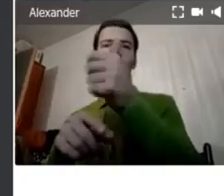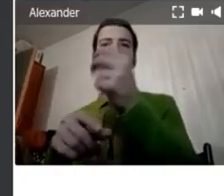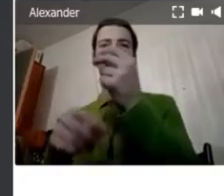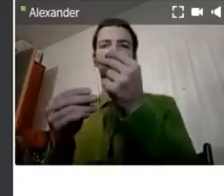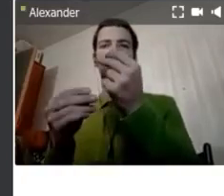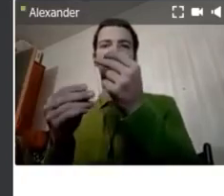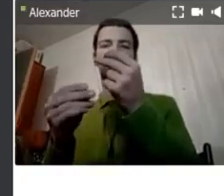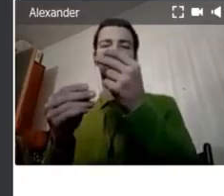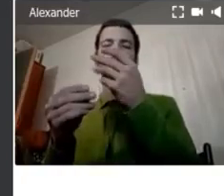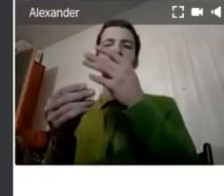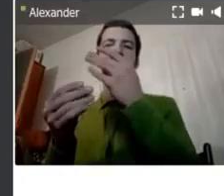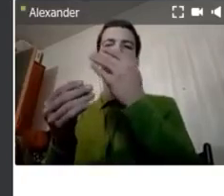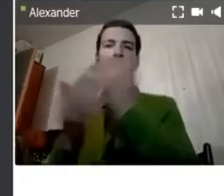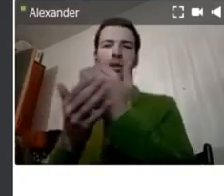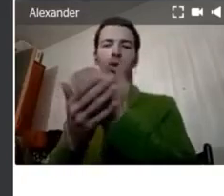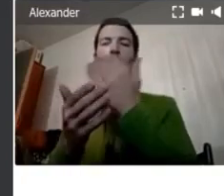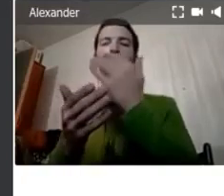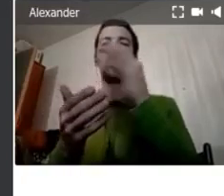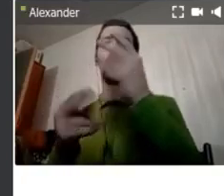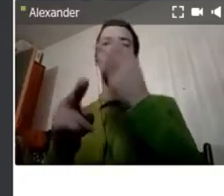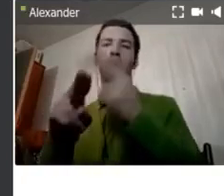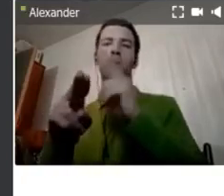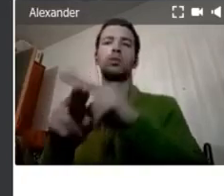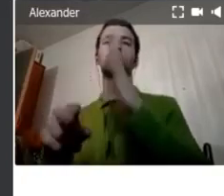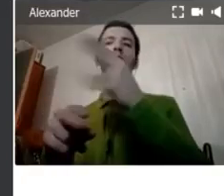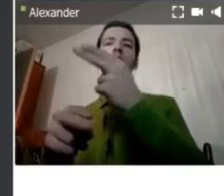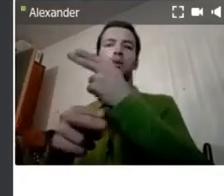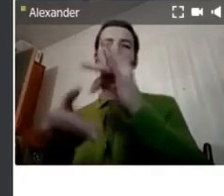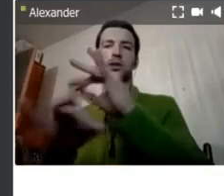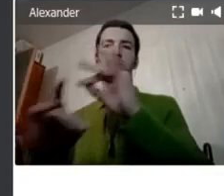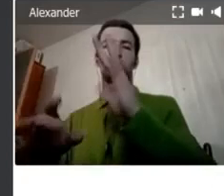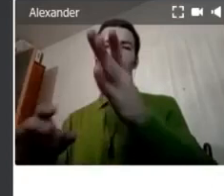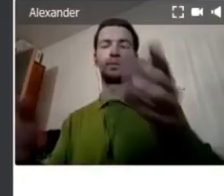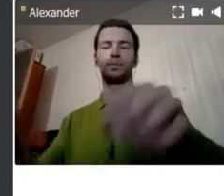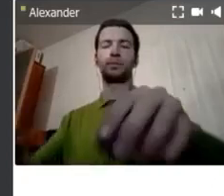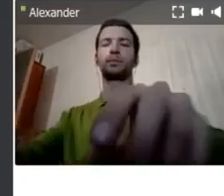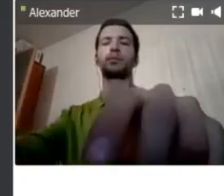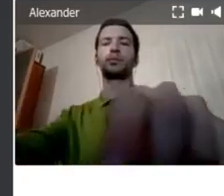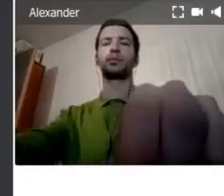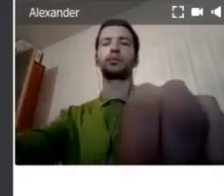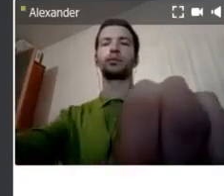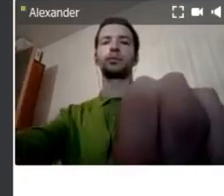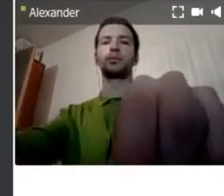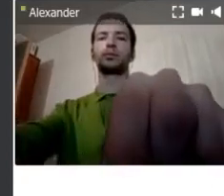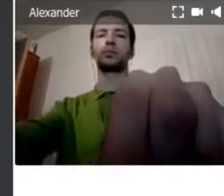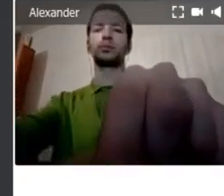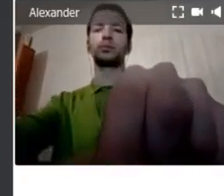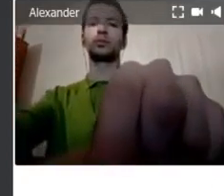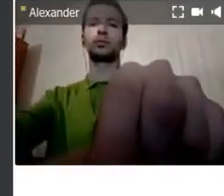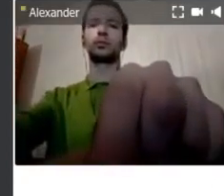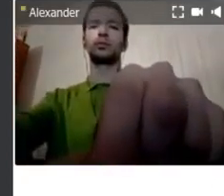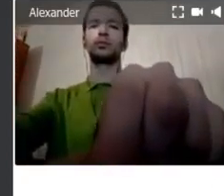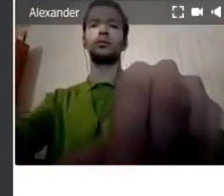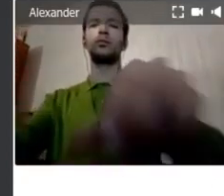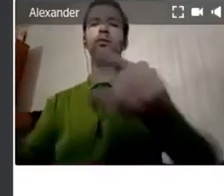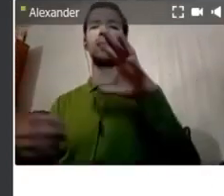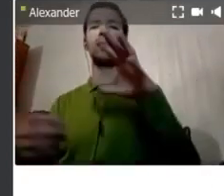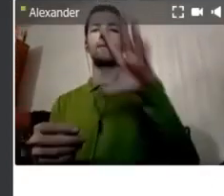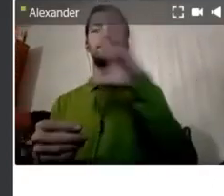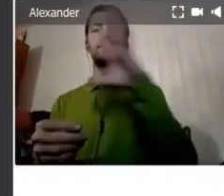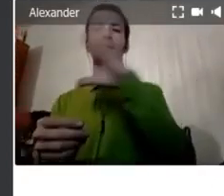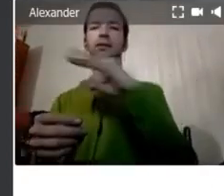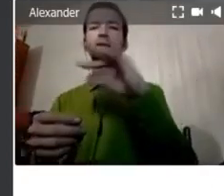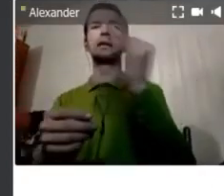что каждый год я веду канал на YouTube, анализирую разные вообще бизнесы и сетевой